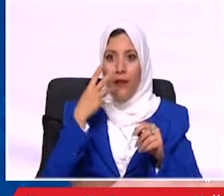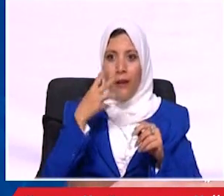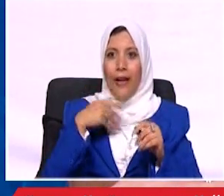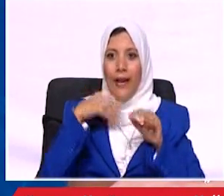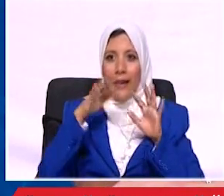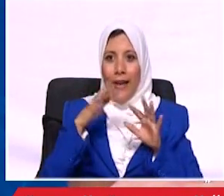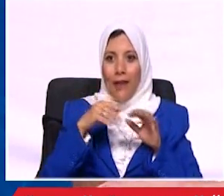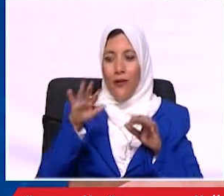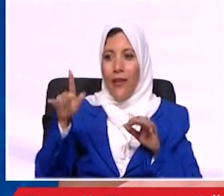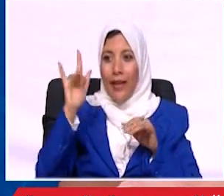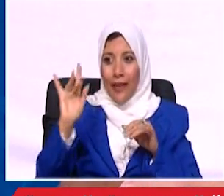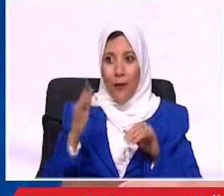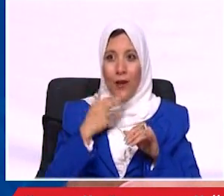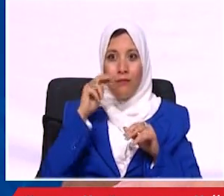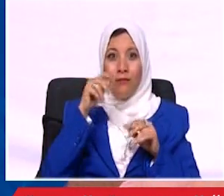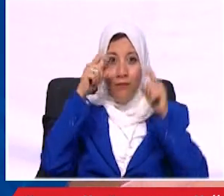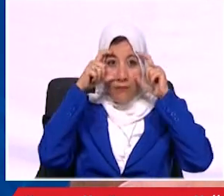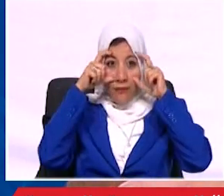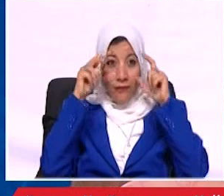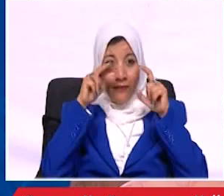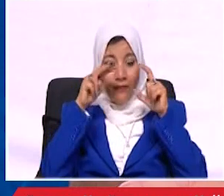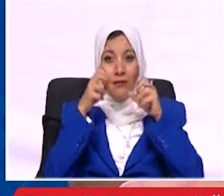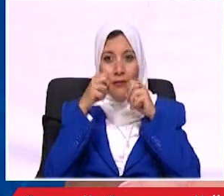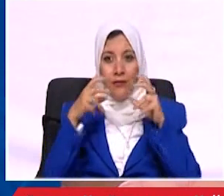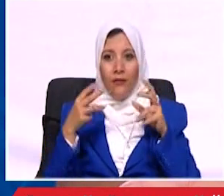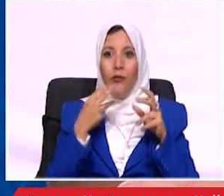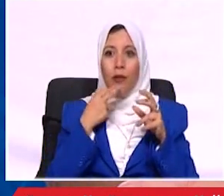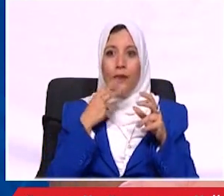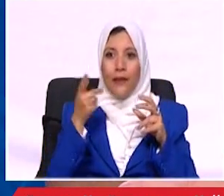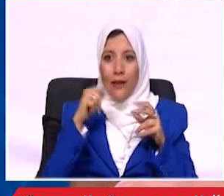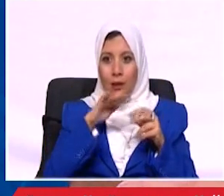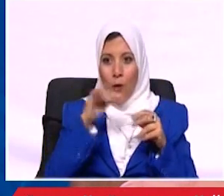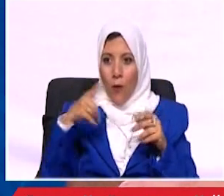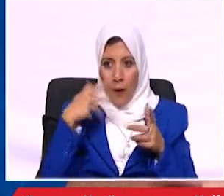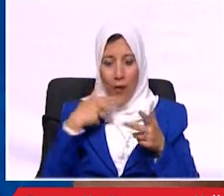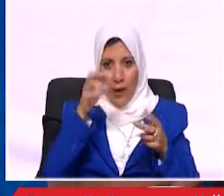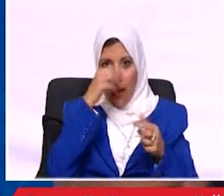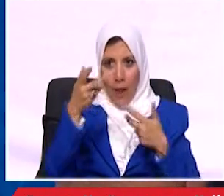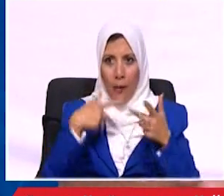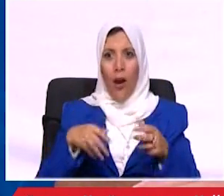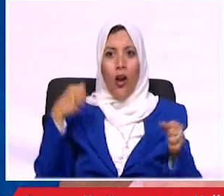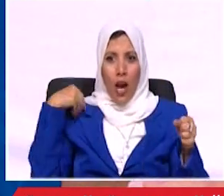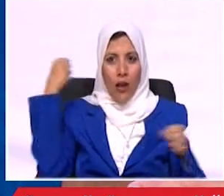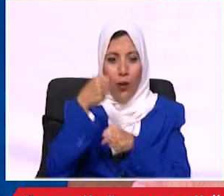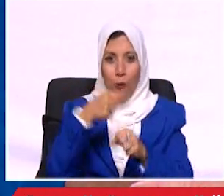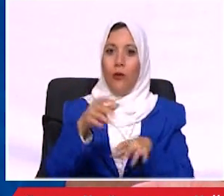قاعد بيبرق لي، فكنت مستني بقى اخلص معاها. قلت الواد ده لو جه كلمني انا هتخانق.